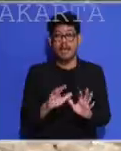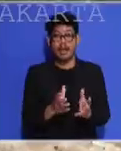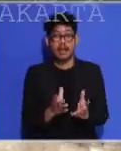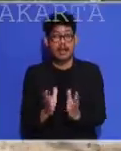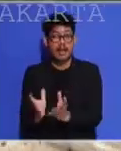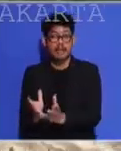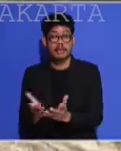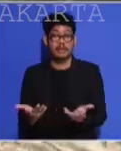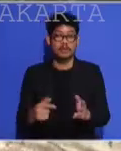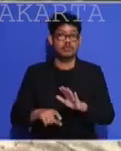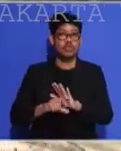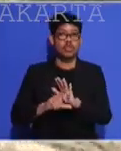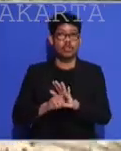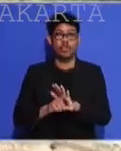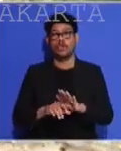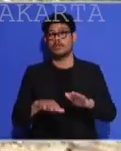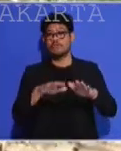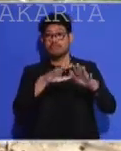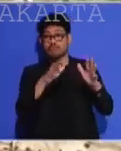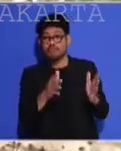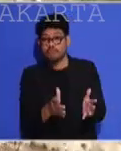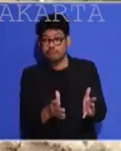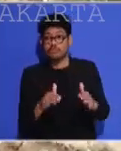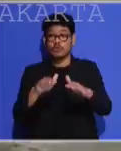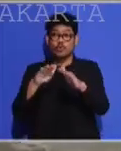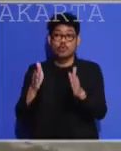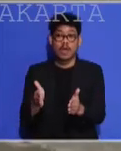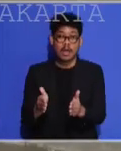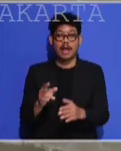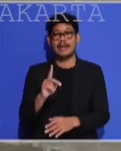wontenipun replika Gua Hiro. Mekaten Widianto lan Abdul Rahim Asung Palapuran.